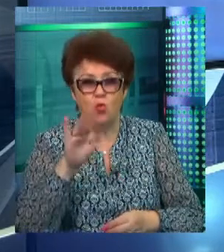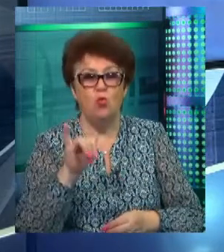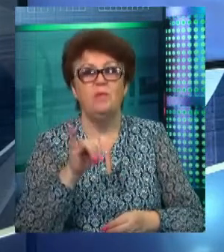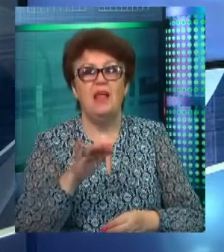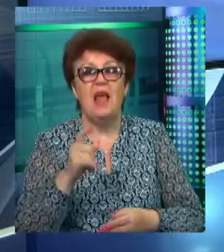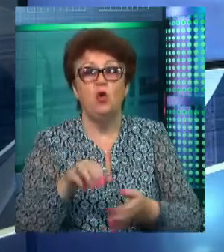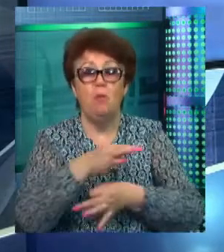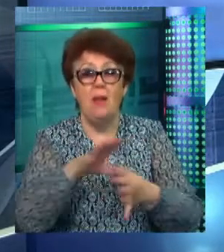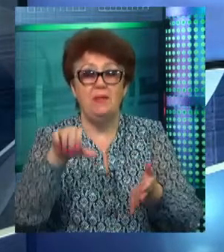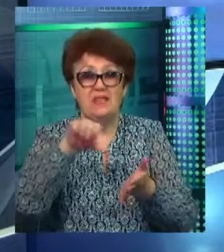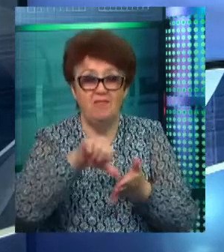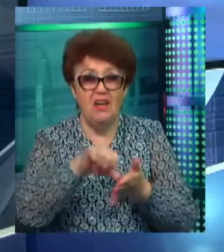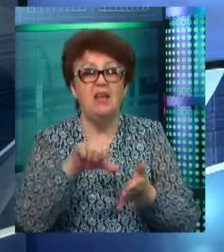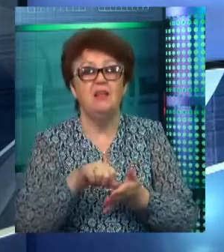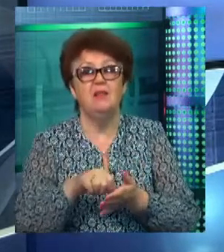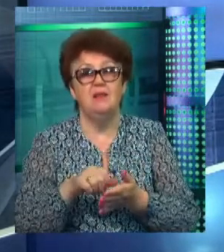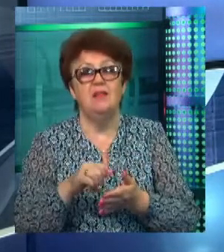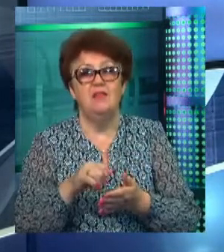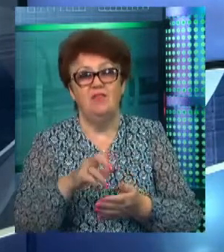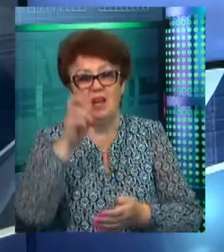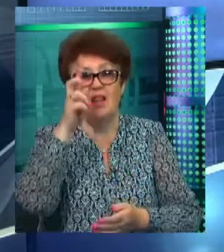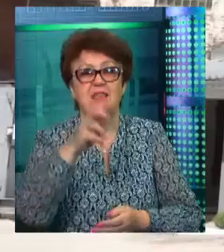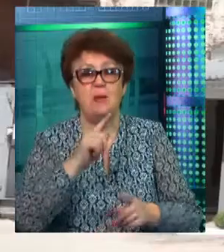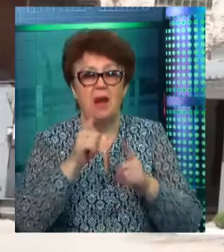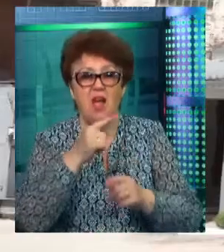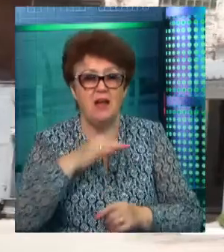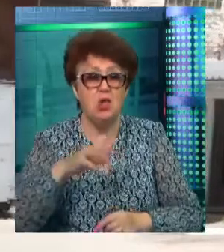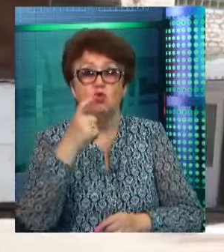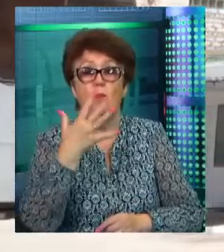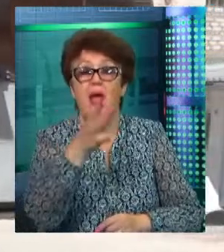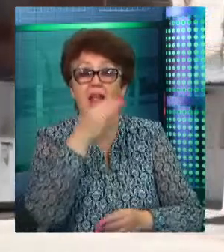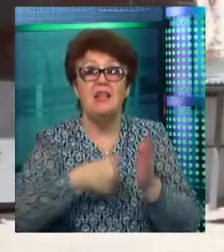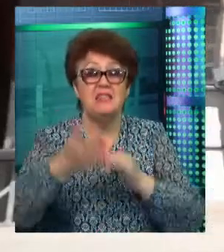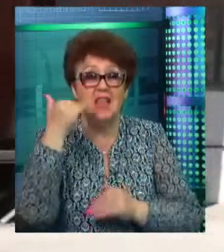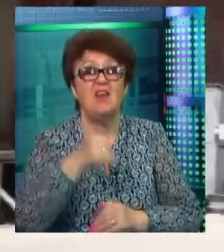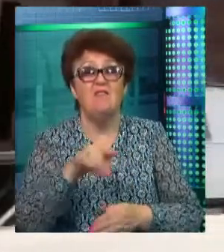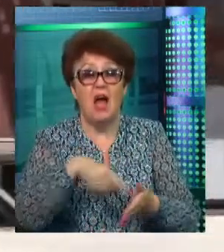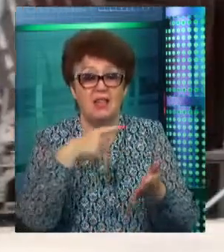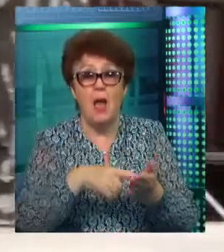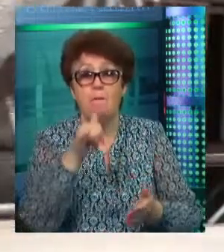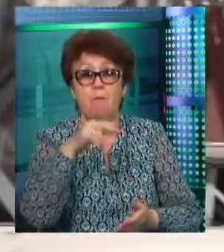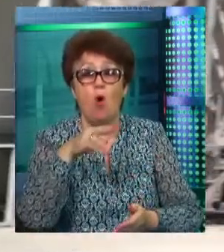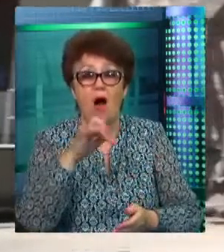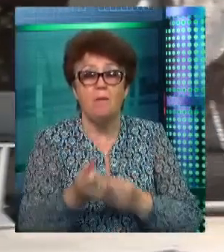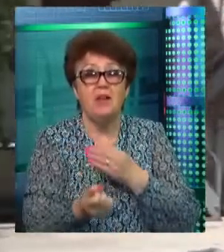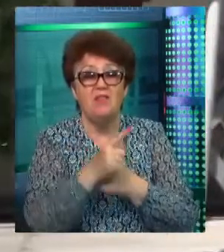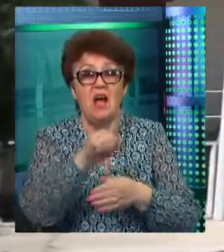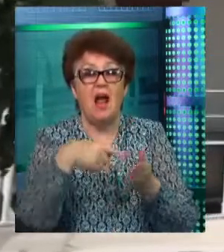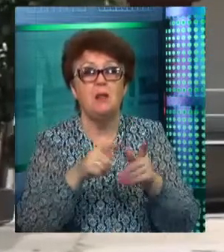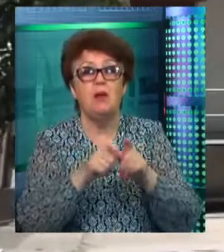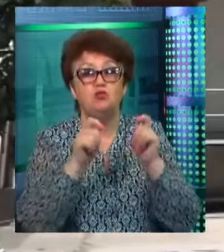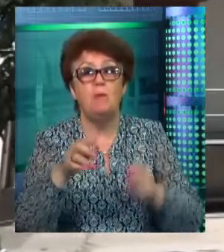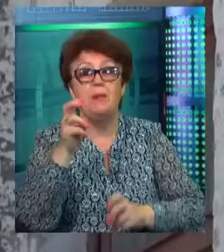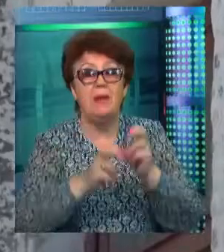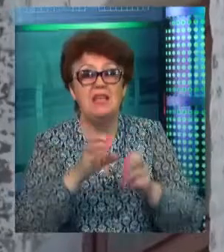представительная делегация федерального собрания россии 105 лет назад в провинциальном городке погар появилась градообразующее предприятие